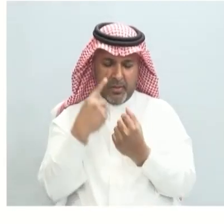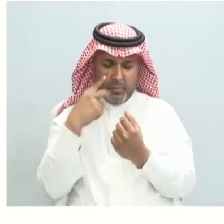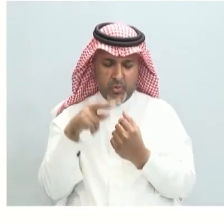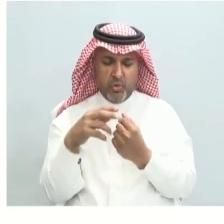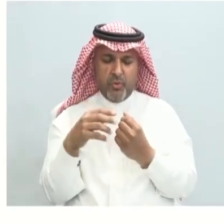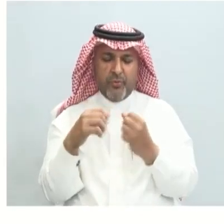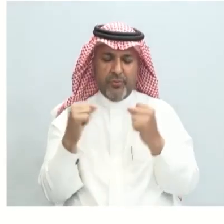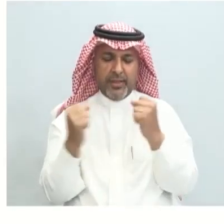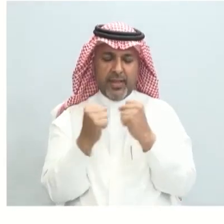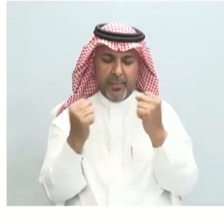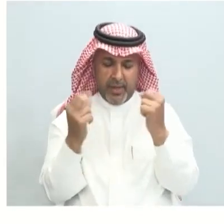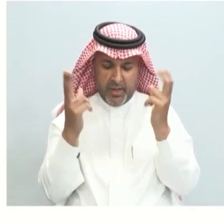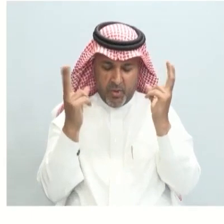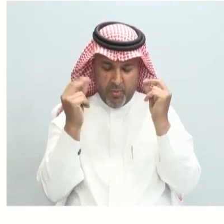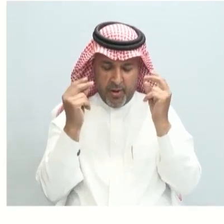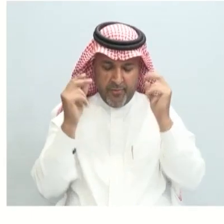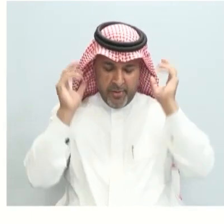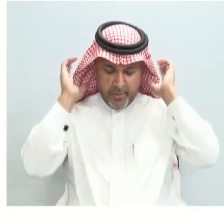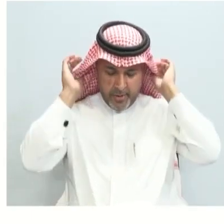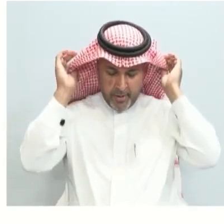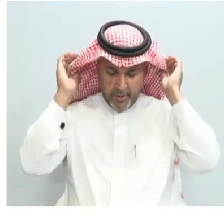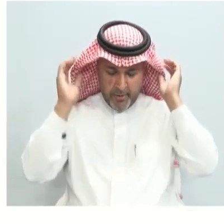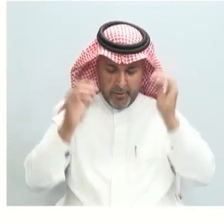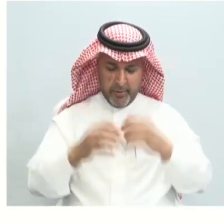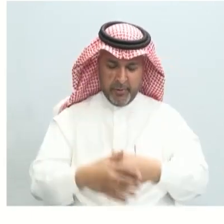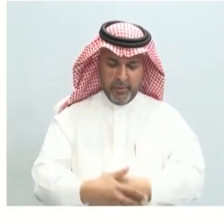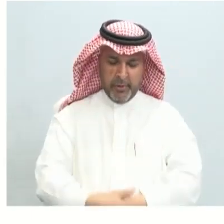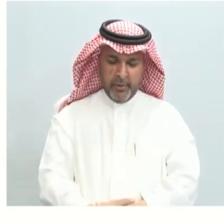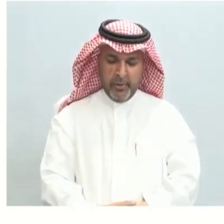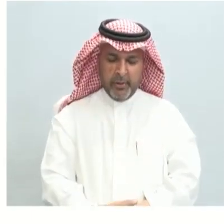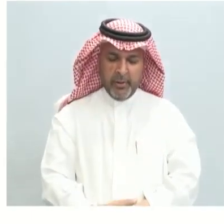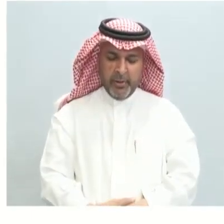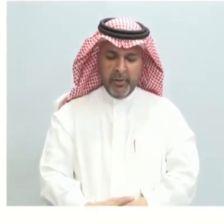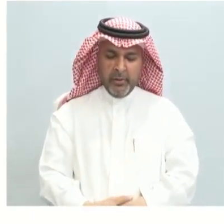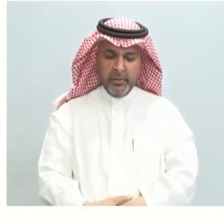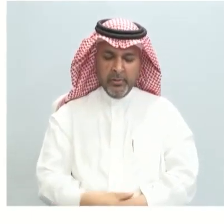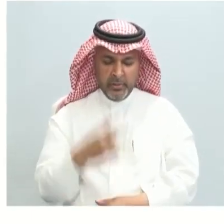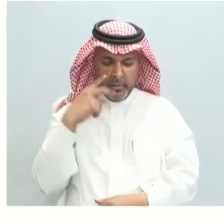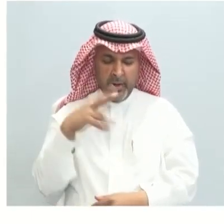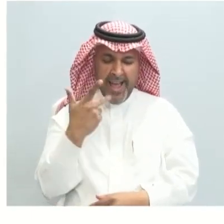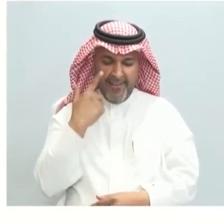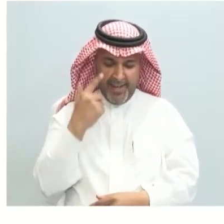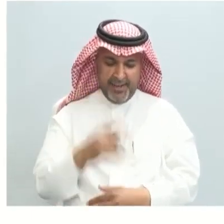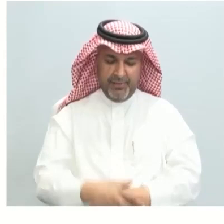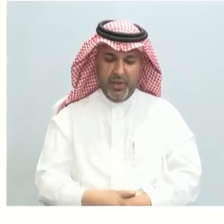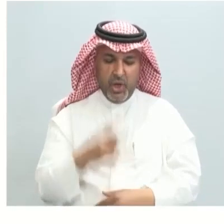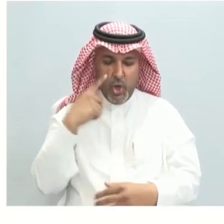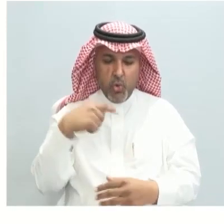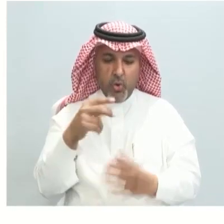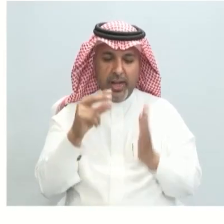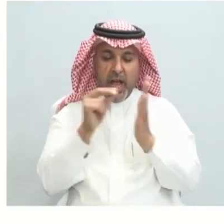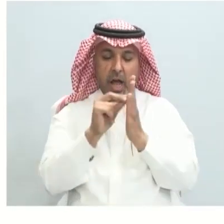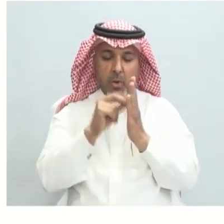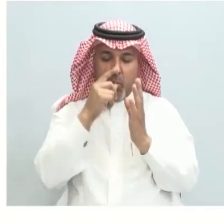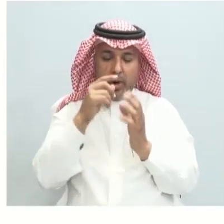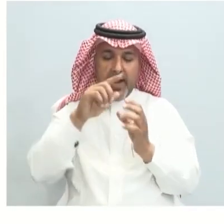طول الدورة. فأنت لو تعرف مثلاً طول دورتك تقلبه وبالتالي حتعطيك اللي هو التردد. فمثلاً إذا كان